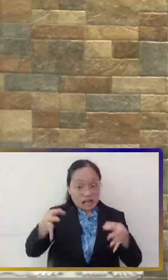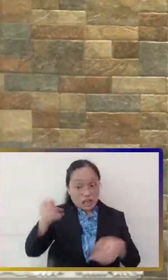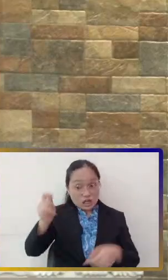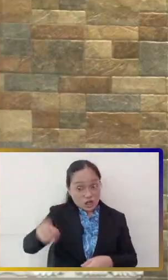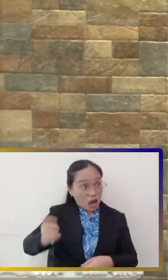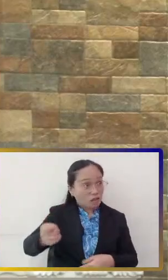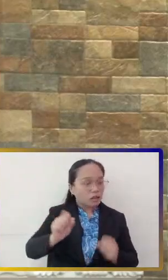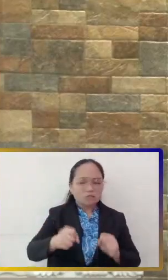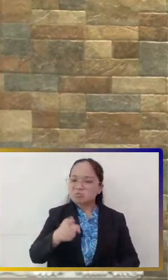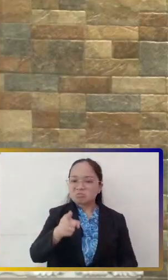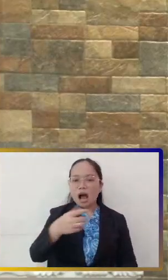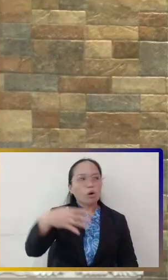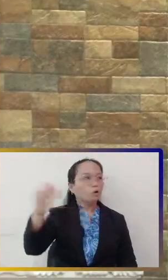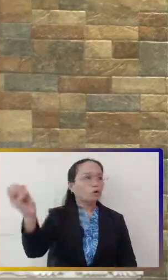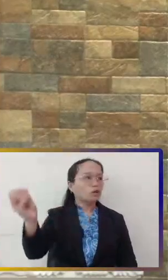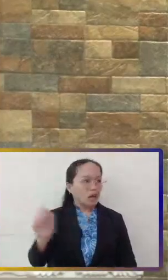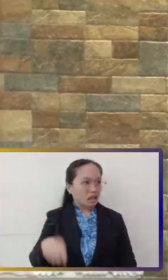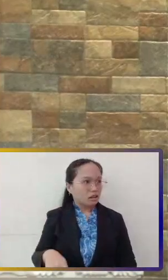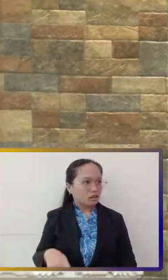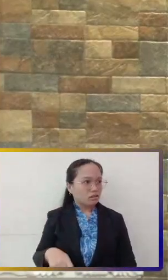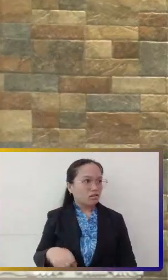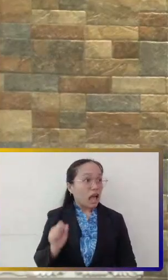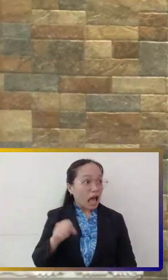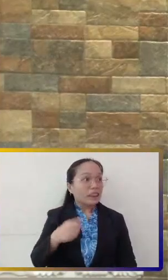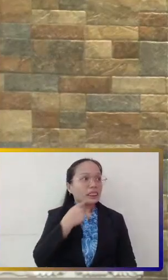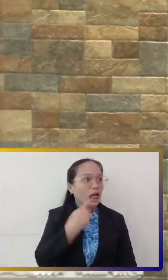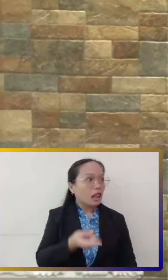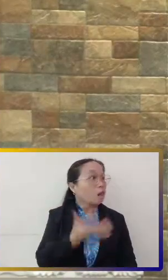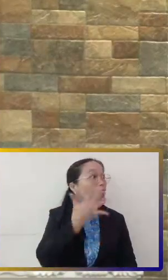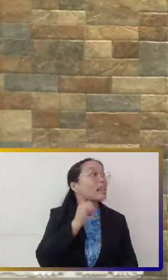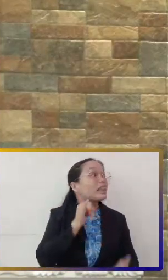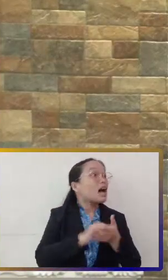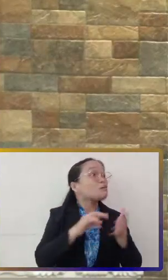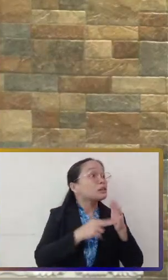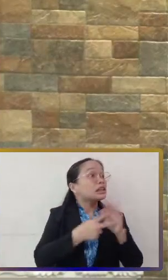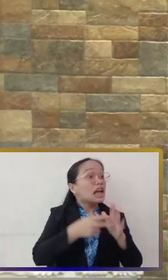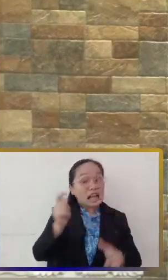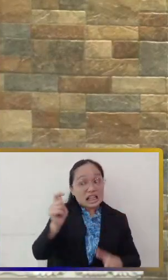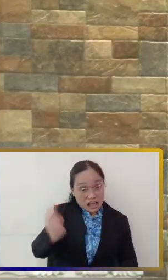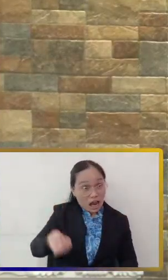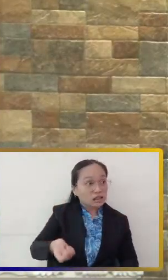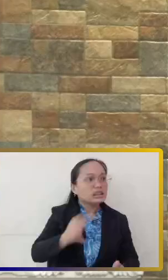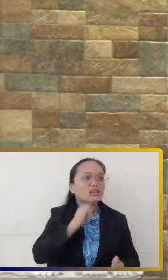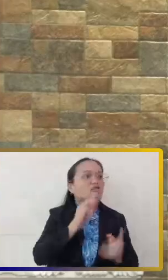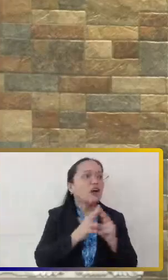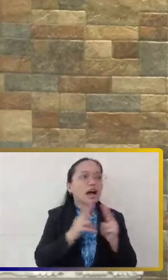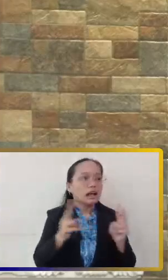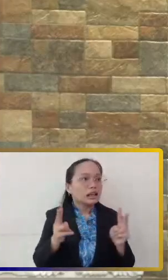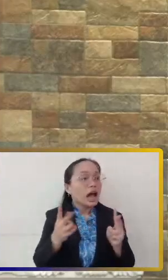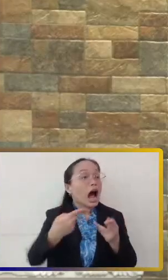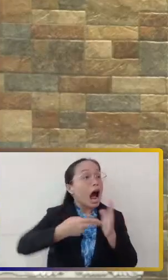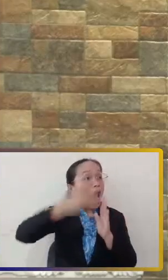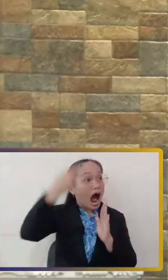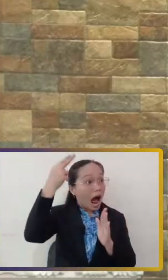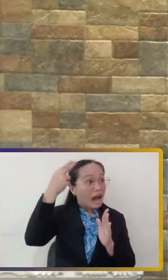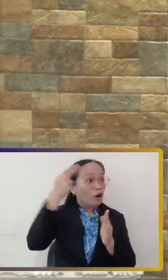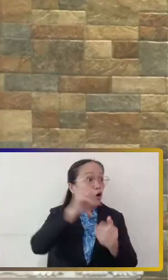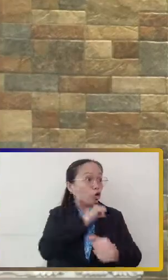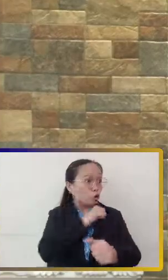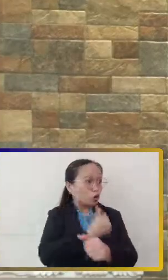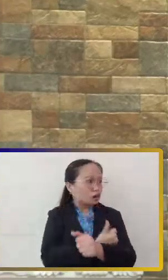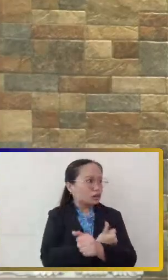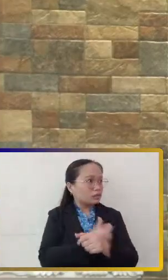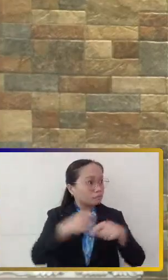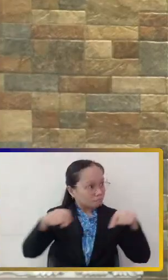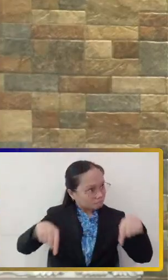of His sovereignty. So are you following me? Now, same thing with God, mga kapatid. Look what happened here. Hindi mo